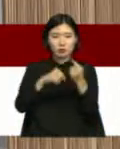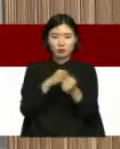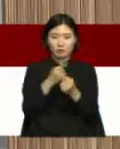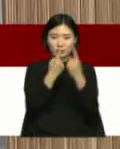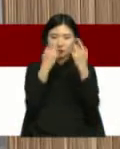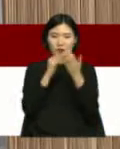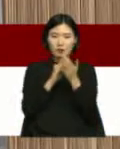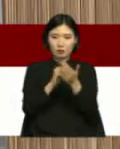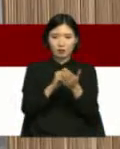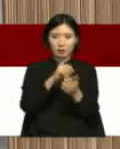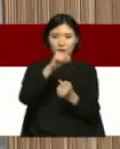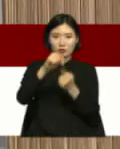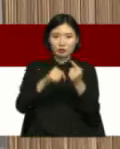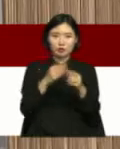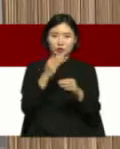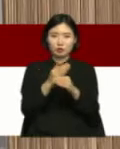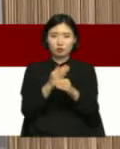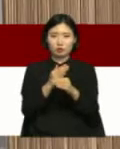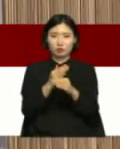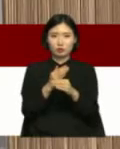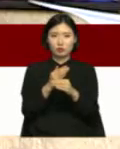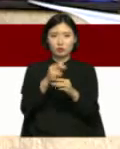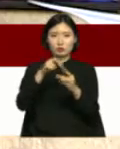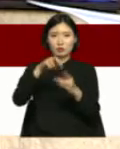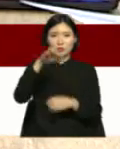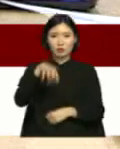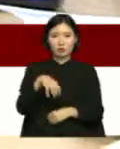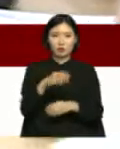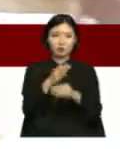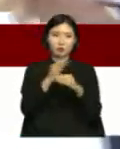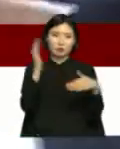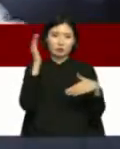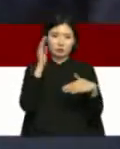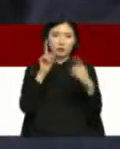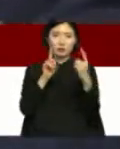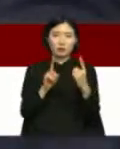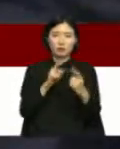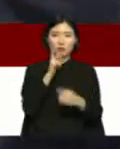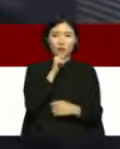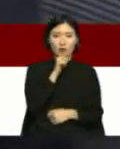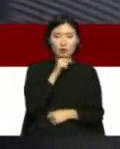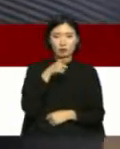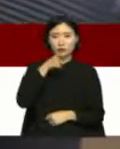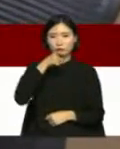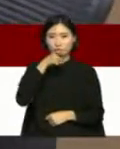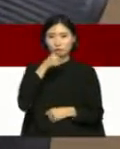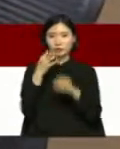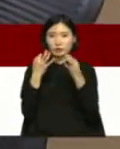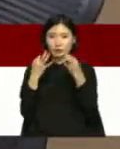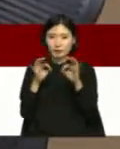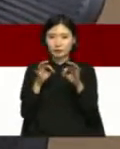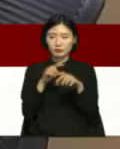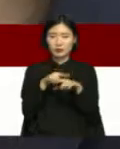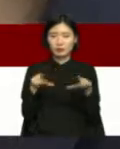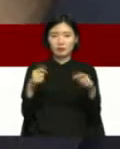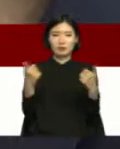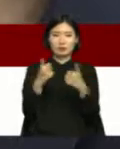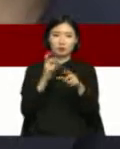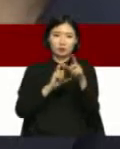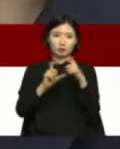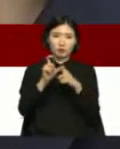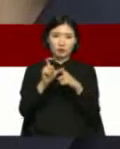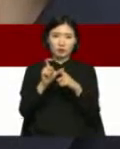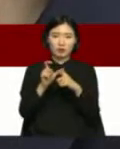대익 상담을 운영해온 중구청 진학상담센터는 중학생을 대상으로 월요일과 수요일, 금요일에 일반 상담을